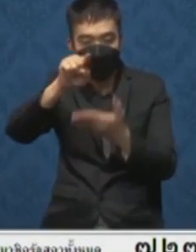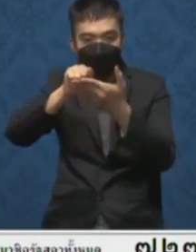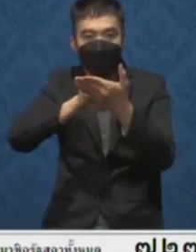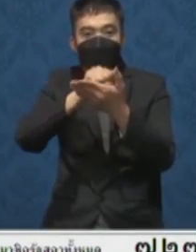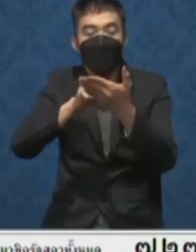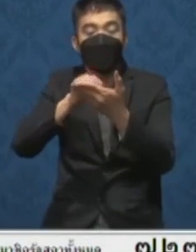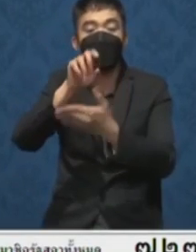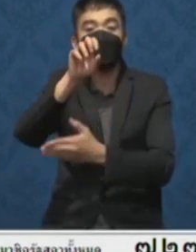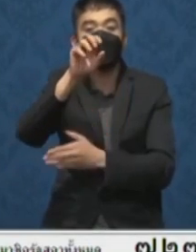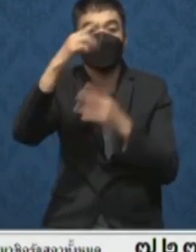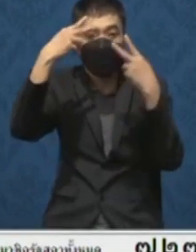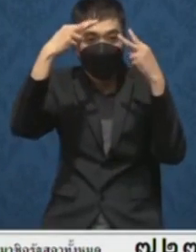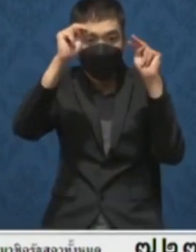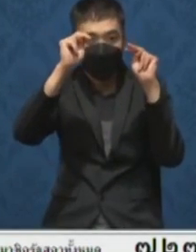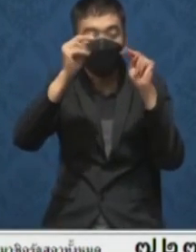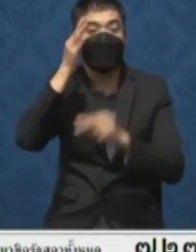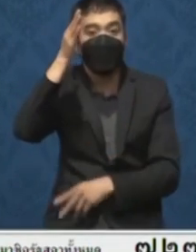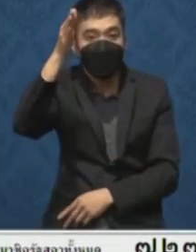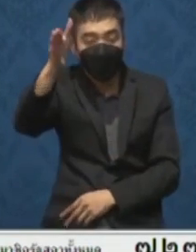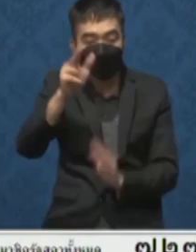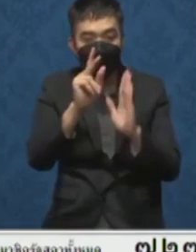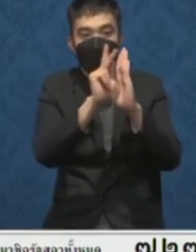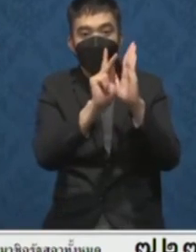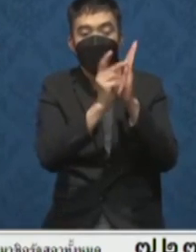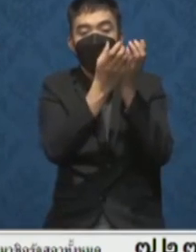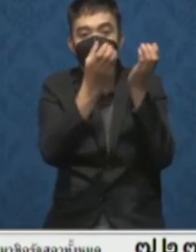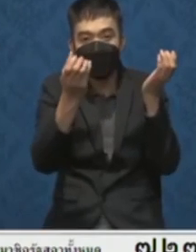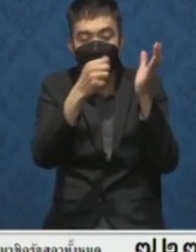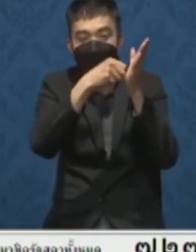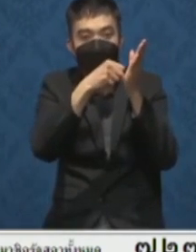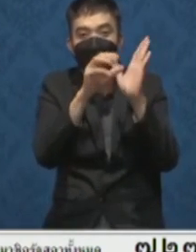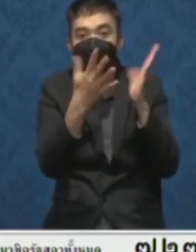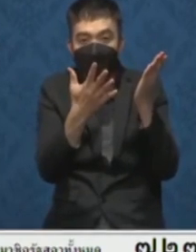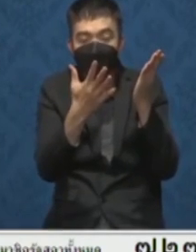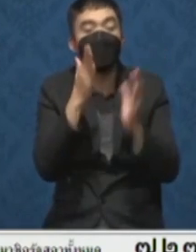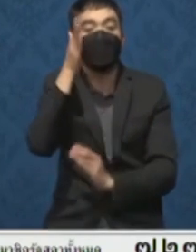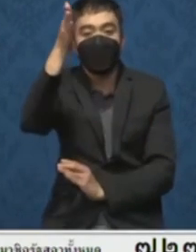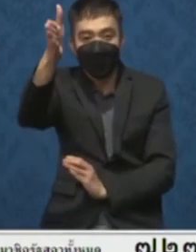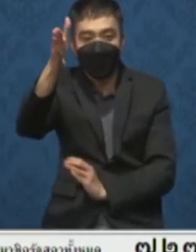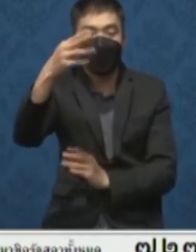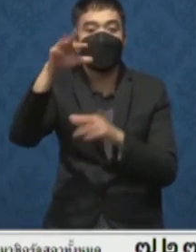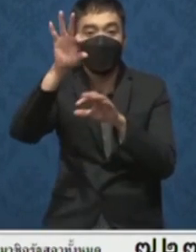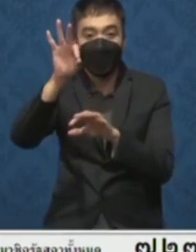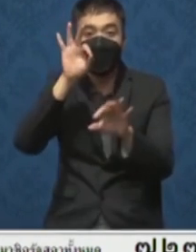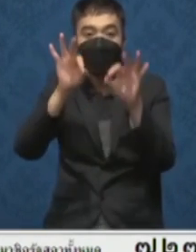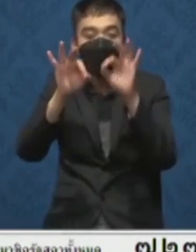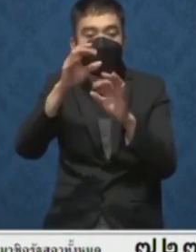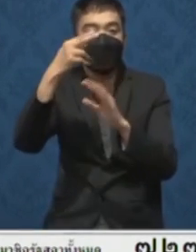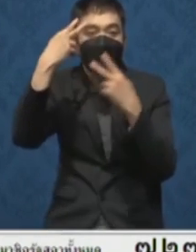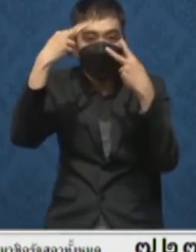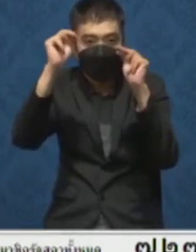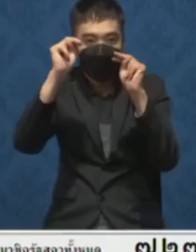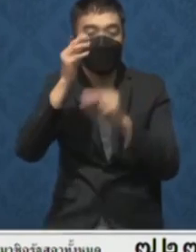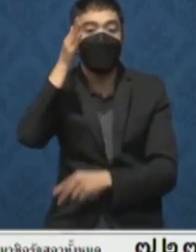บถ้ารัฐมนุณยัคงอยู่ยังคงไม่แ้ไขเนยนะครับการเลือกนายกรััตีครั้งต่อไปเนี่ย